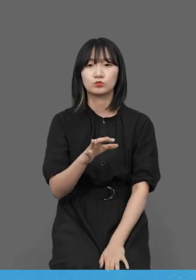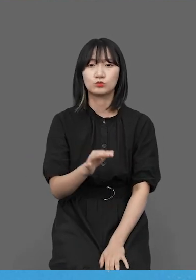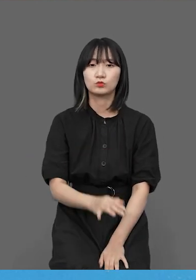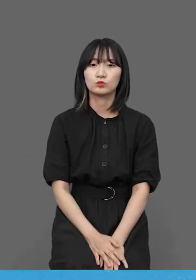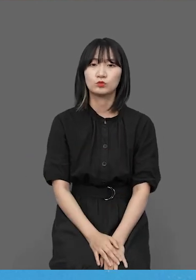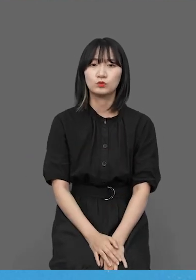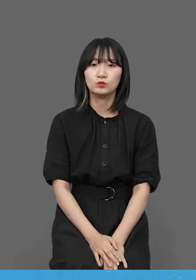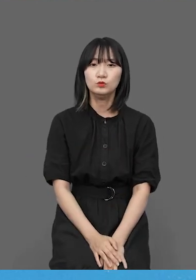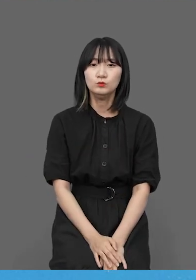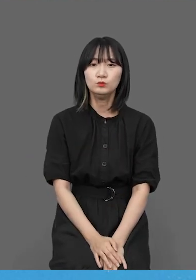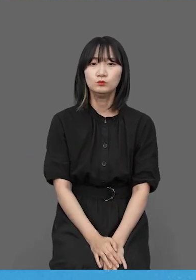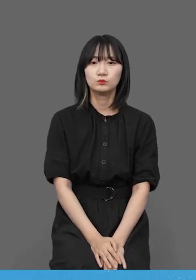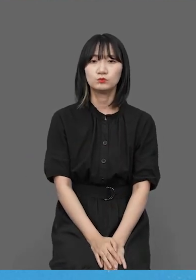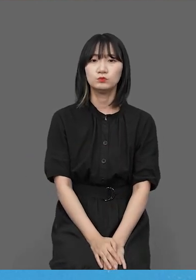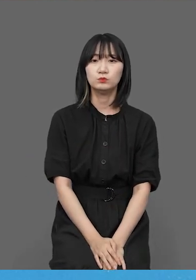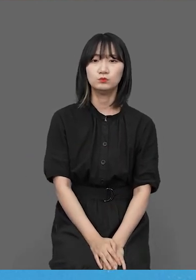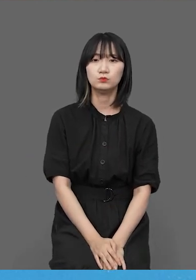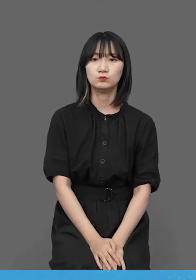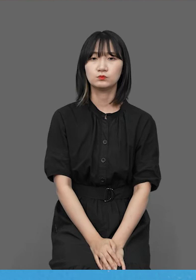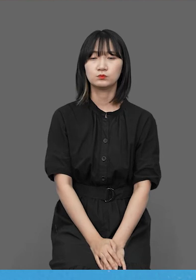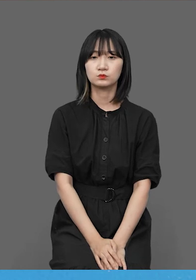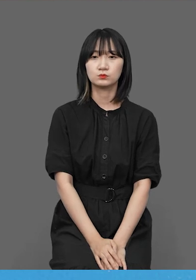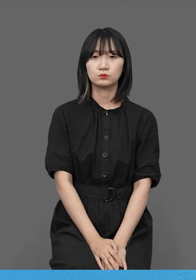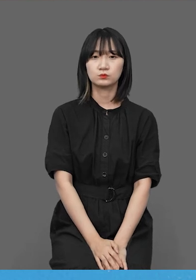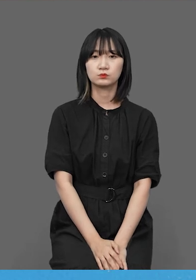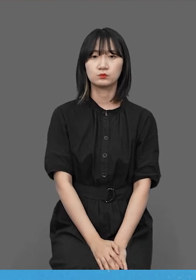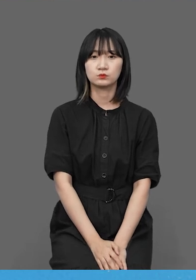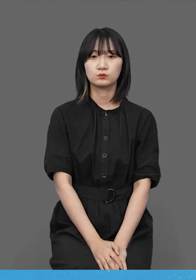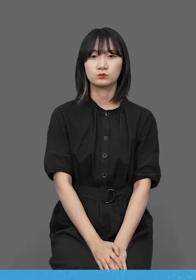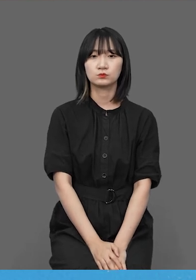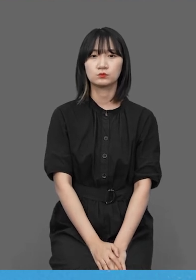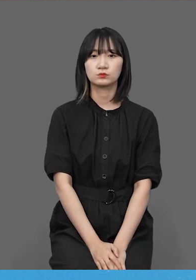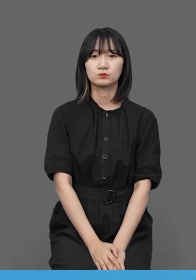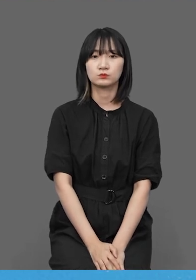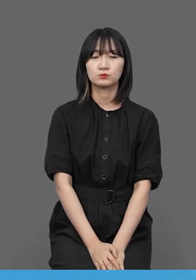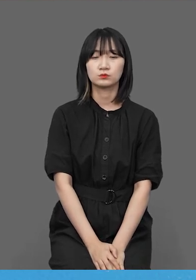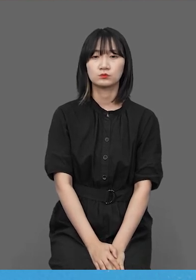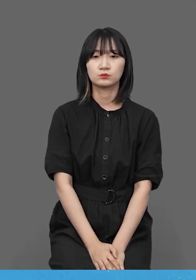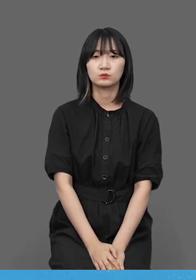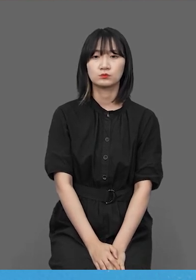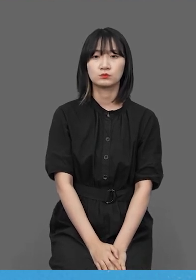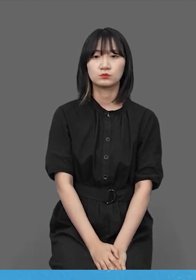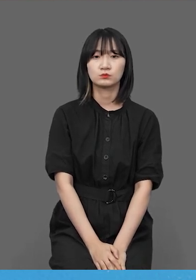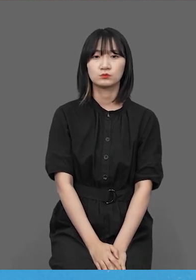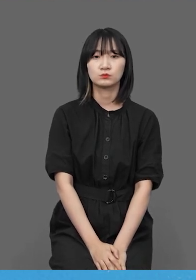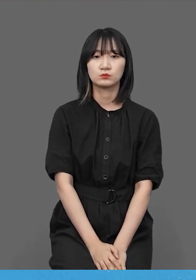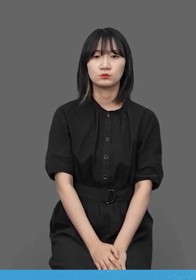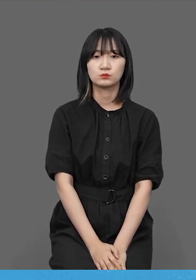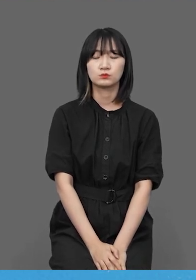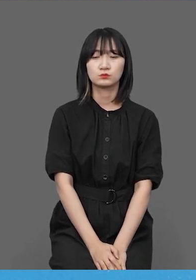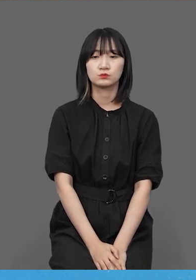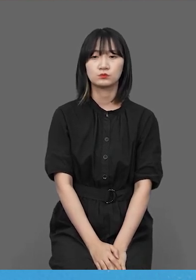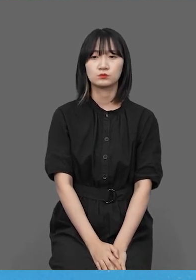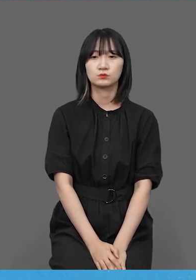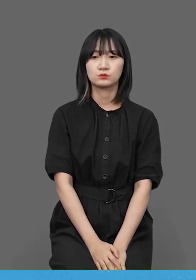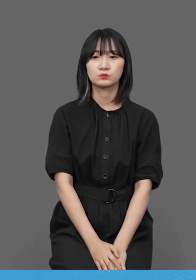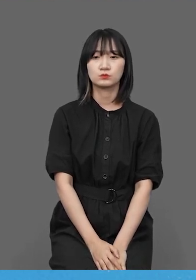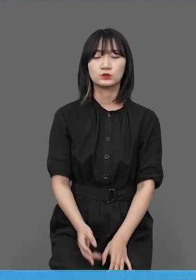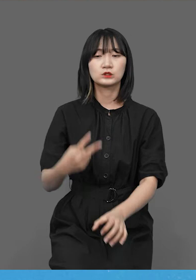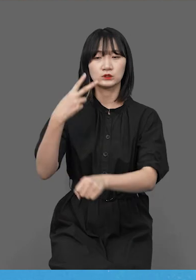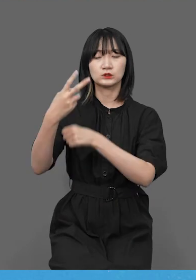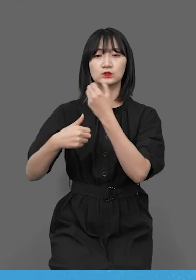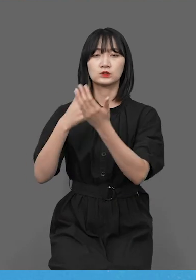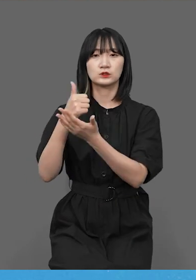고래와 가미사마니 시카 데키나이토 오모요나 고토가 닥상 아리마스카라. 뭡니까? 가미사마가 뭡니까?